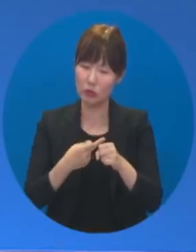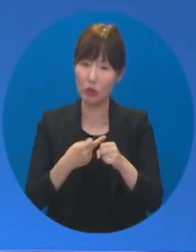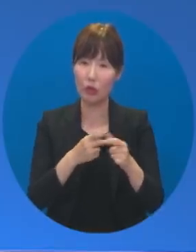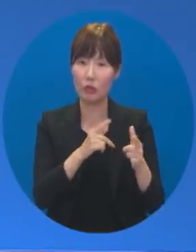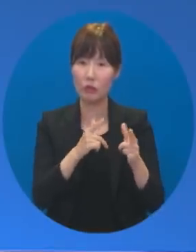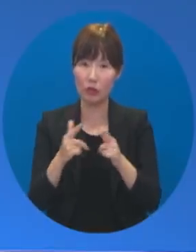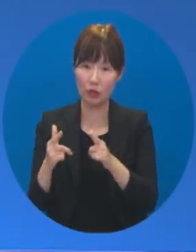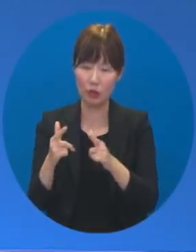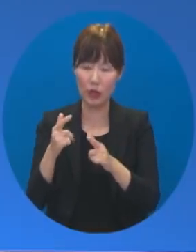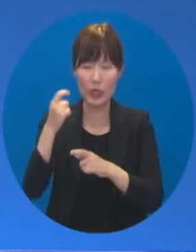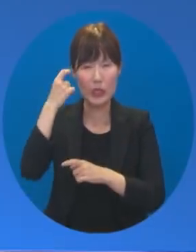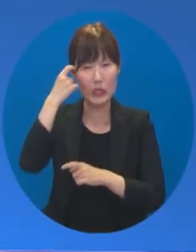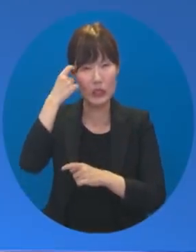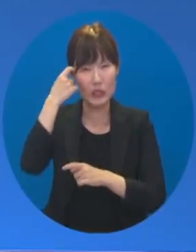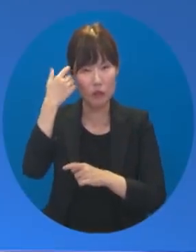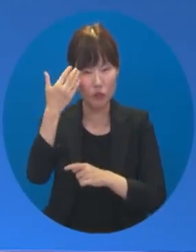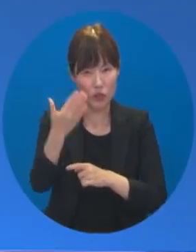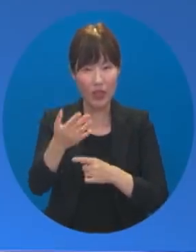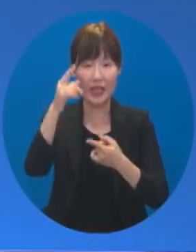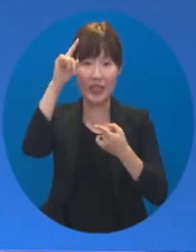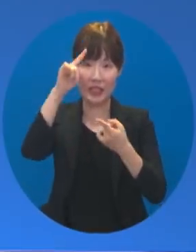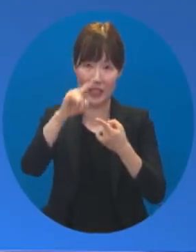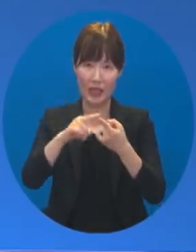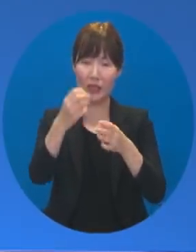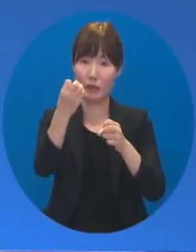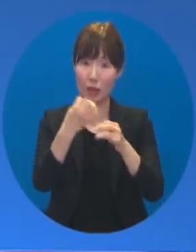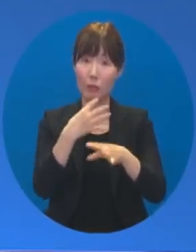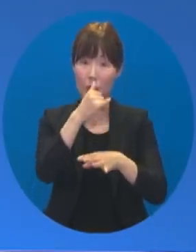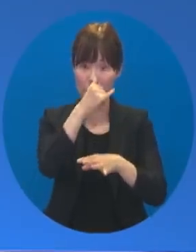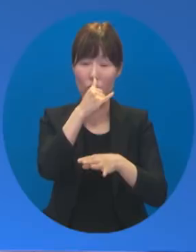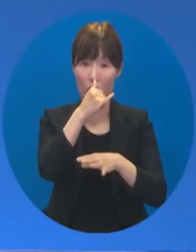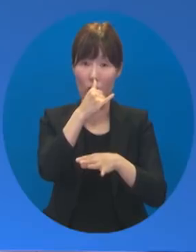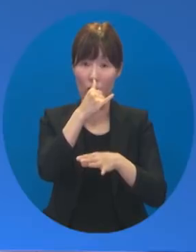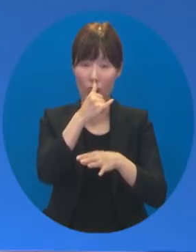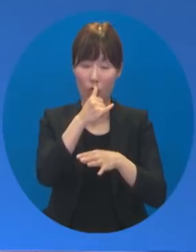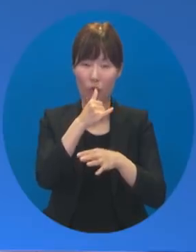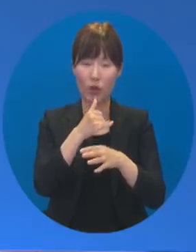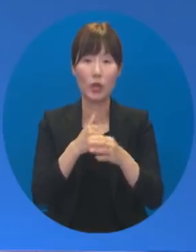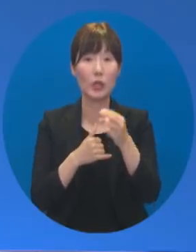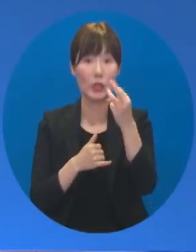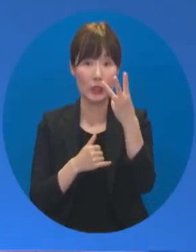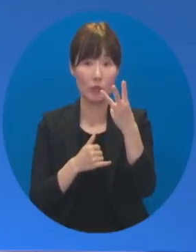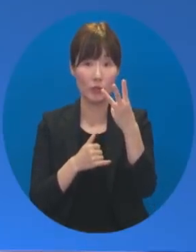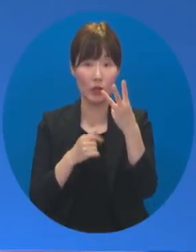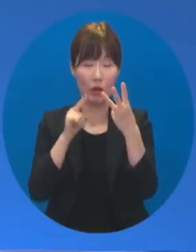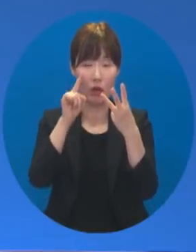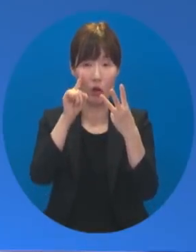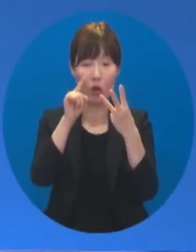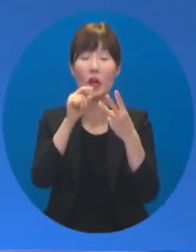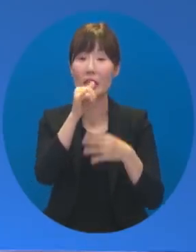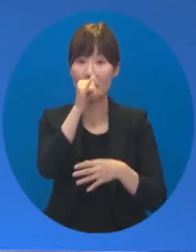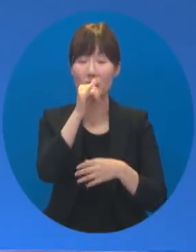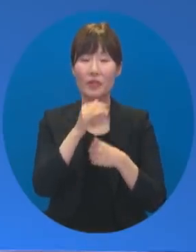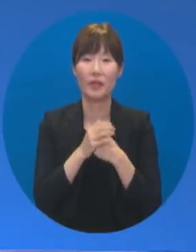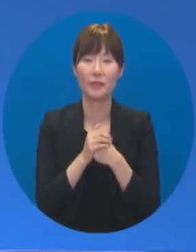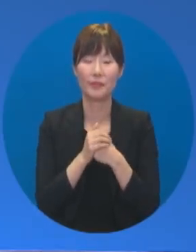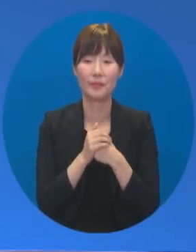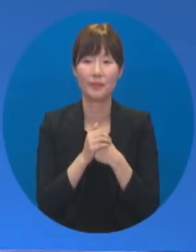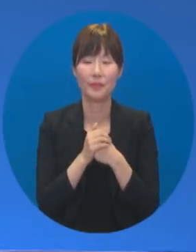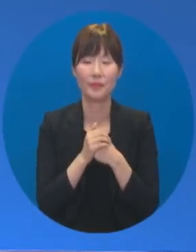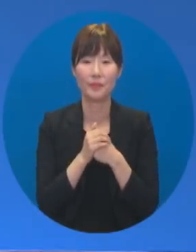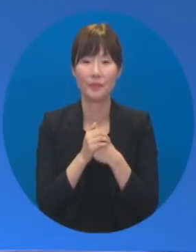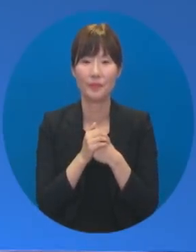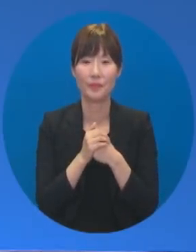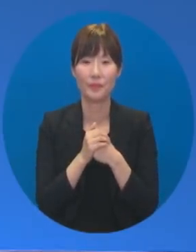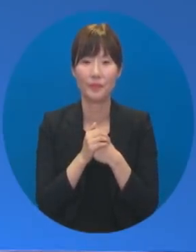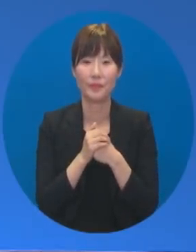그 질문에 대한 대답을 하셨더라고요. 3절이 있습니다. 요한복음 9장 3절. 네,